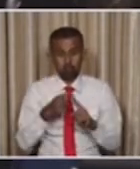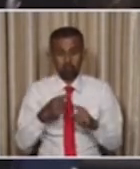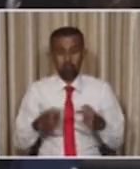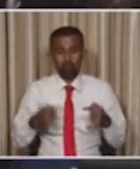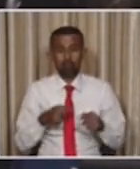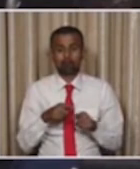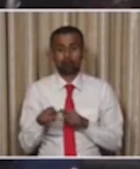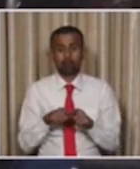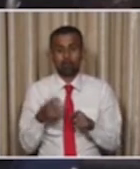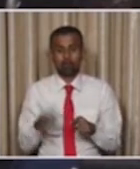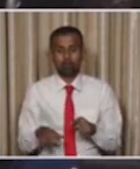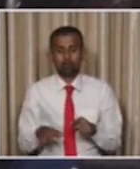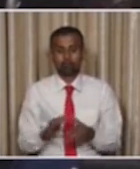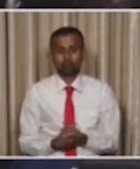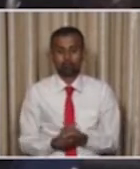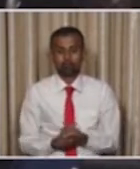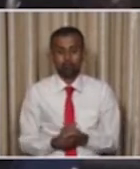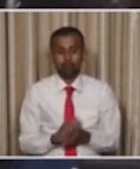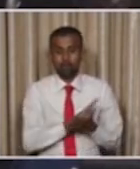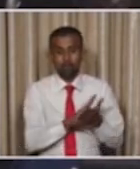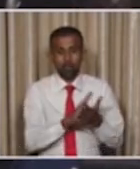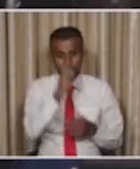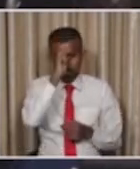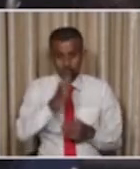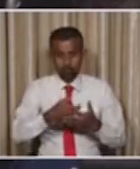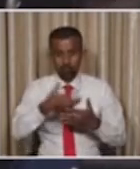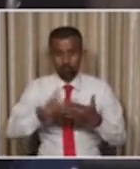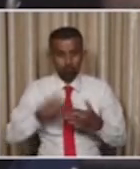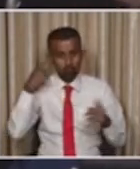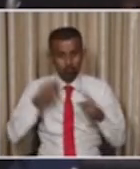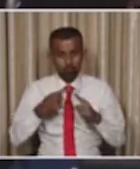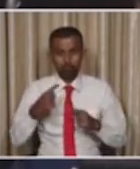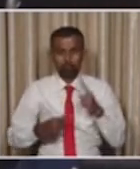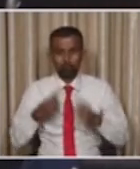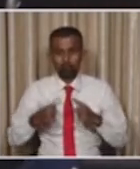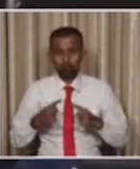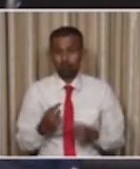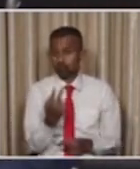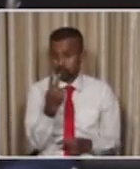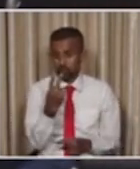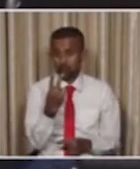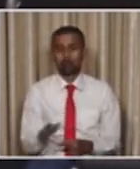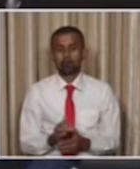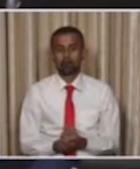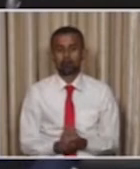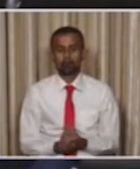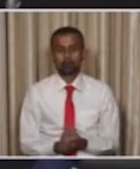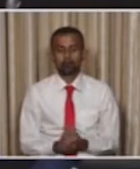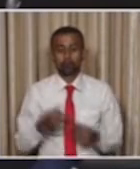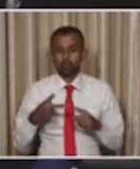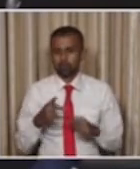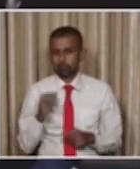විවාදයක් තිබුණා. ඊට අමතරව හර්ෂසිල්වා මැතිතුමාගේ වාර්තාව පිළිබඳවත් විවාදයක් කරා. විවාද දෙකක් මේ අතරේ වුණා. දෙවනි